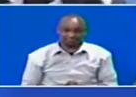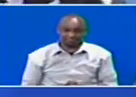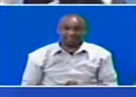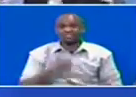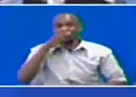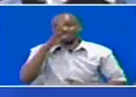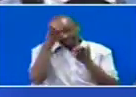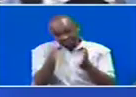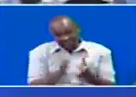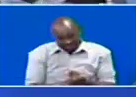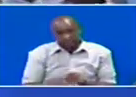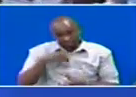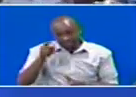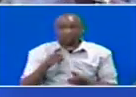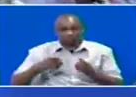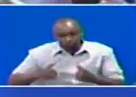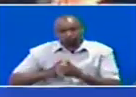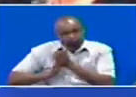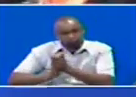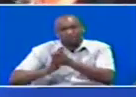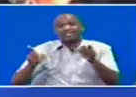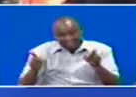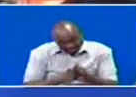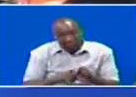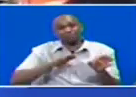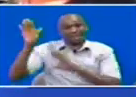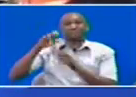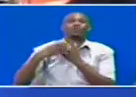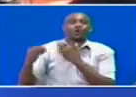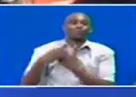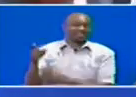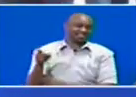spika husindikizwa Hadi ukumbini Kama ilivyo katika bunge